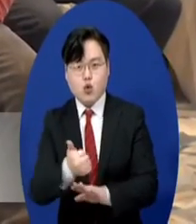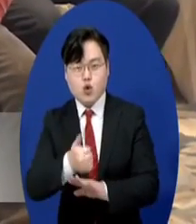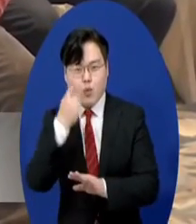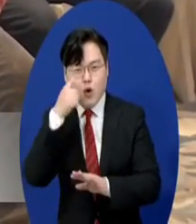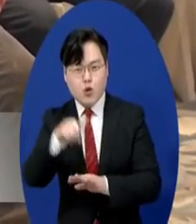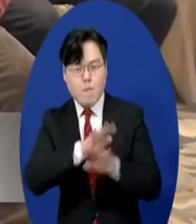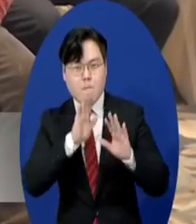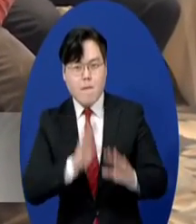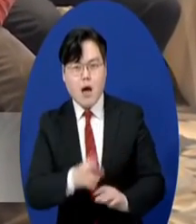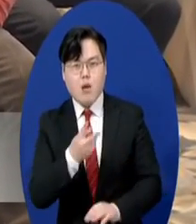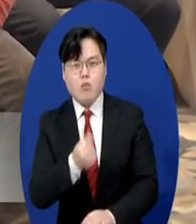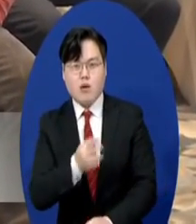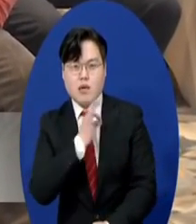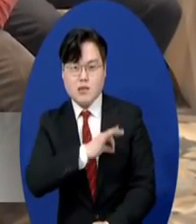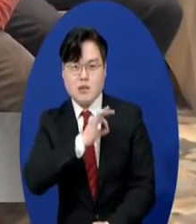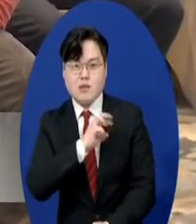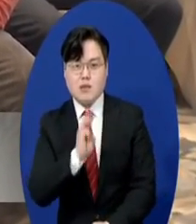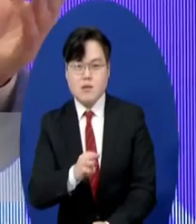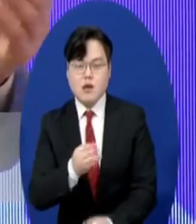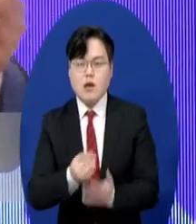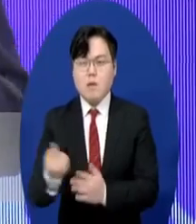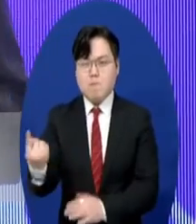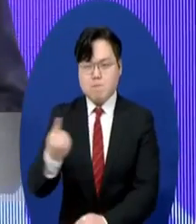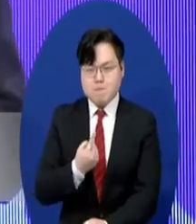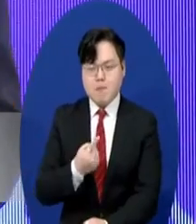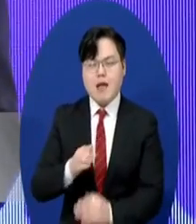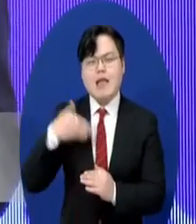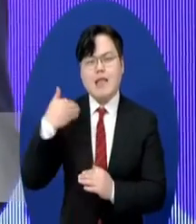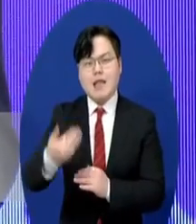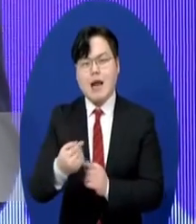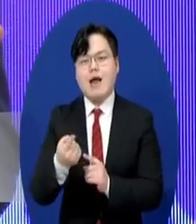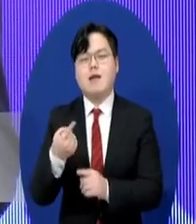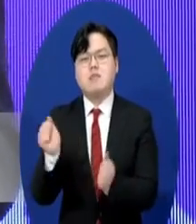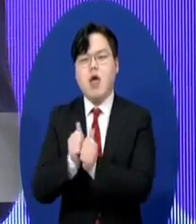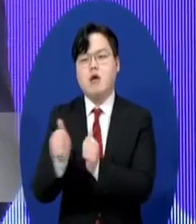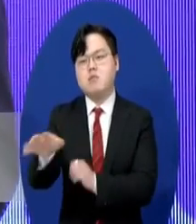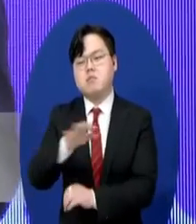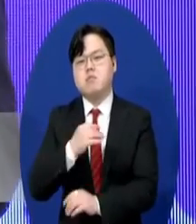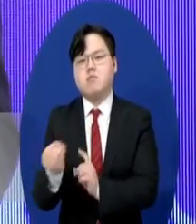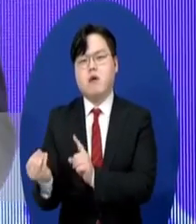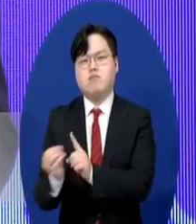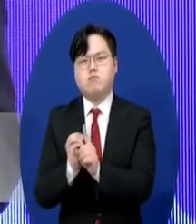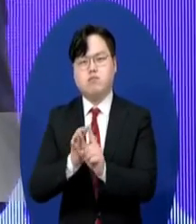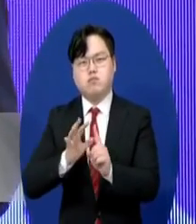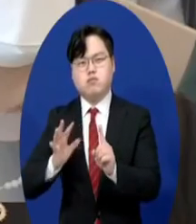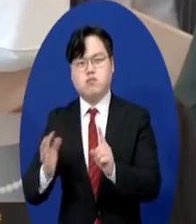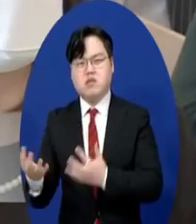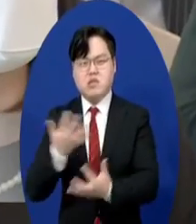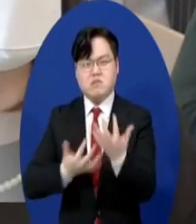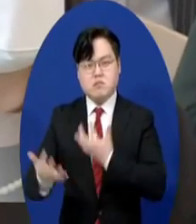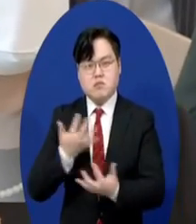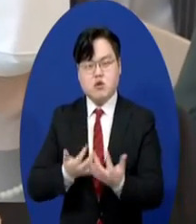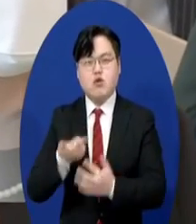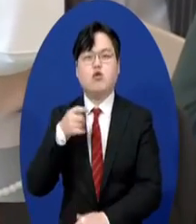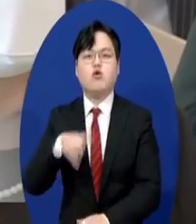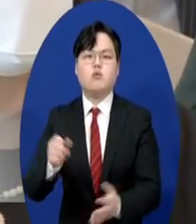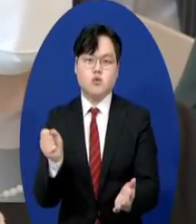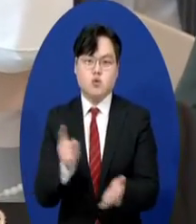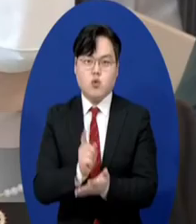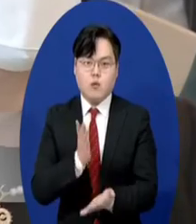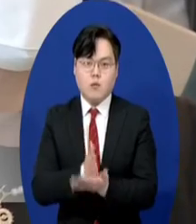мөнгөн орлогын хэмжээг нэмэх, таашлаад нэг ирсэн жуулчин ахаад 10 хүн дагуулж ирдэг байх нөхцөлийг бүрдүүлэх бодлоглох хэрэгтэйг салбарынхан хэлж